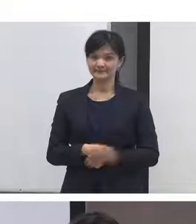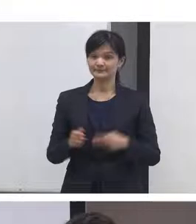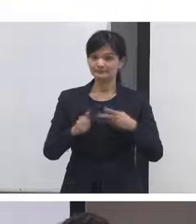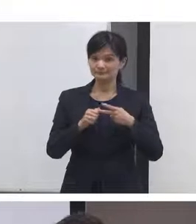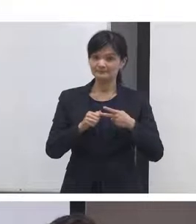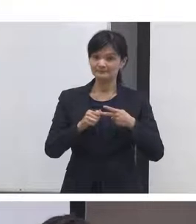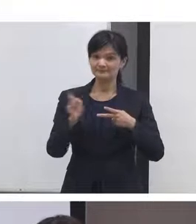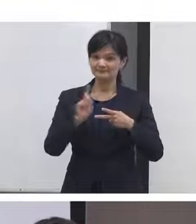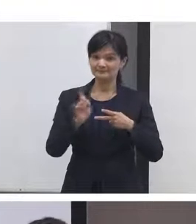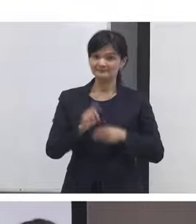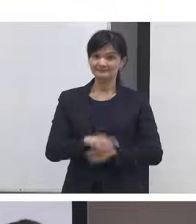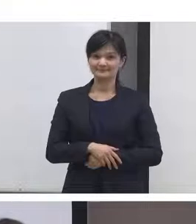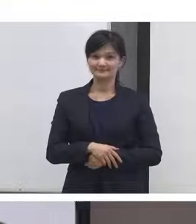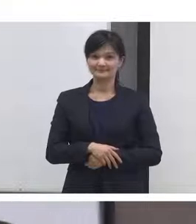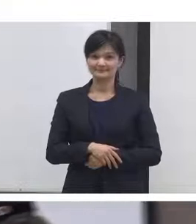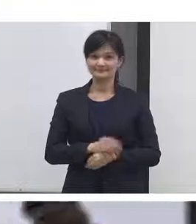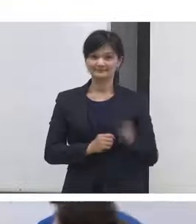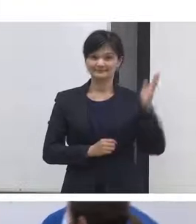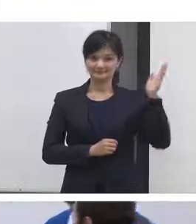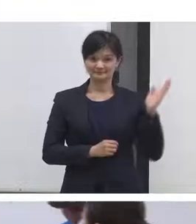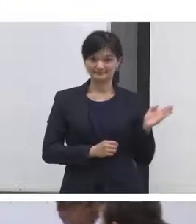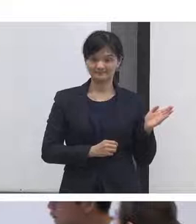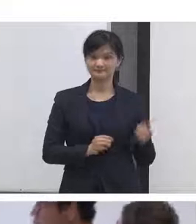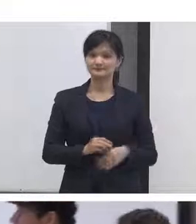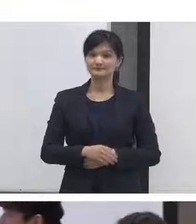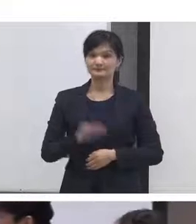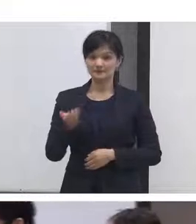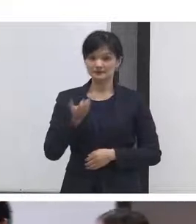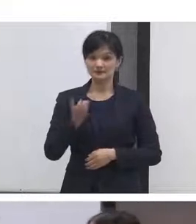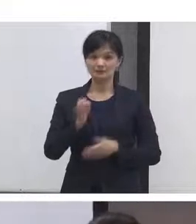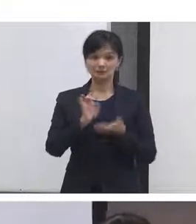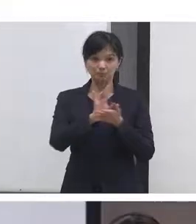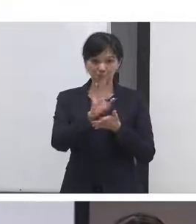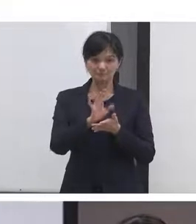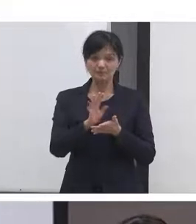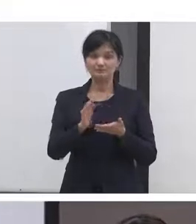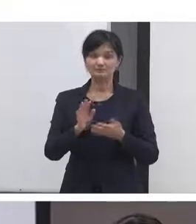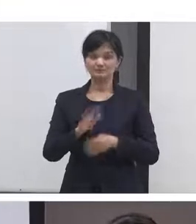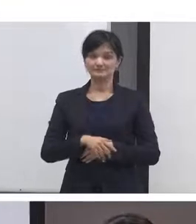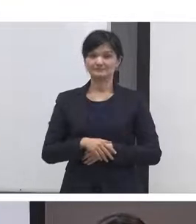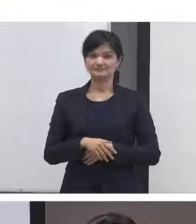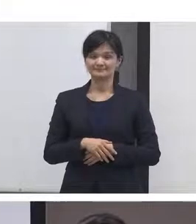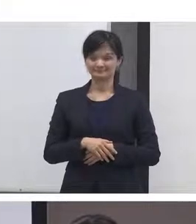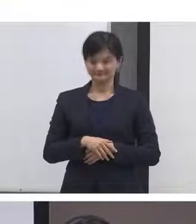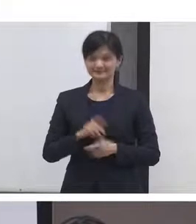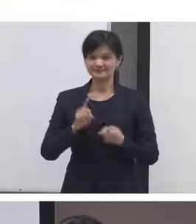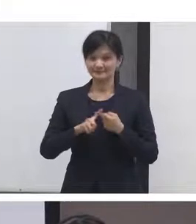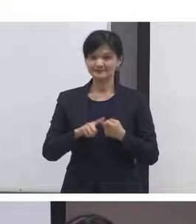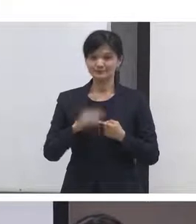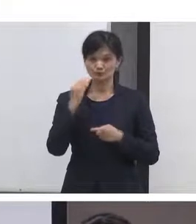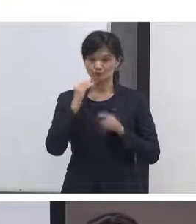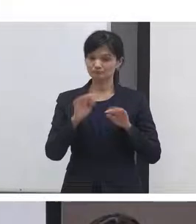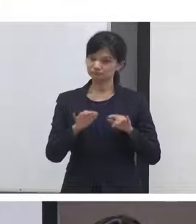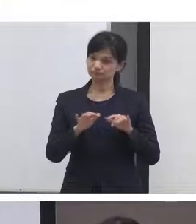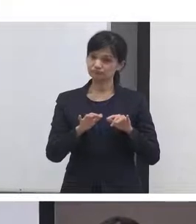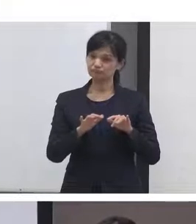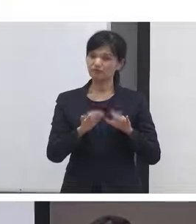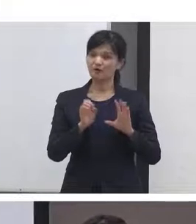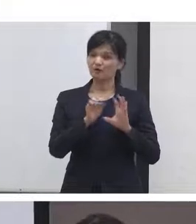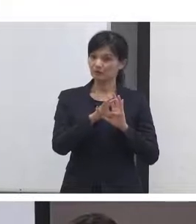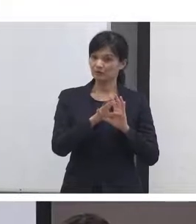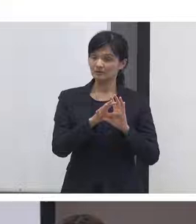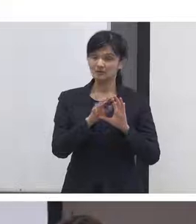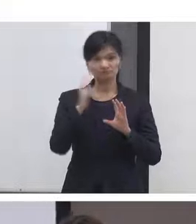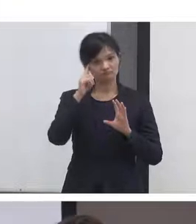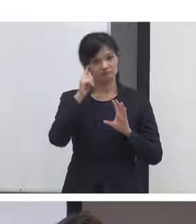对，也是跟可能刚才有删掉，但如果大家对 ，slide 可以删掉，所以可能他现在觉得他的想法有改变。那我们就